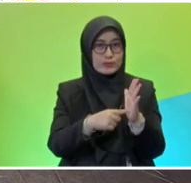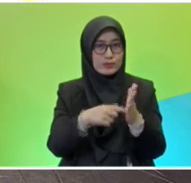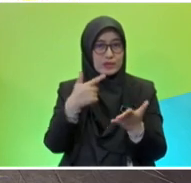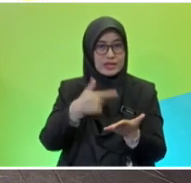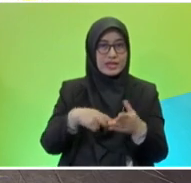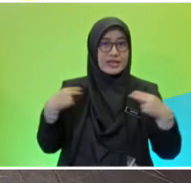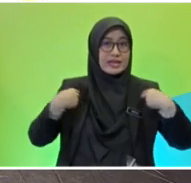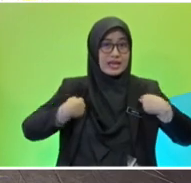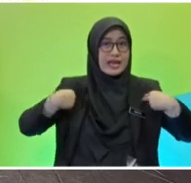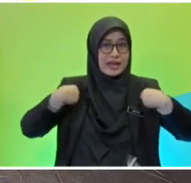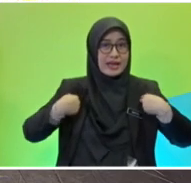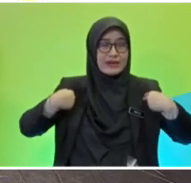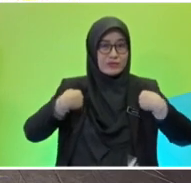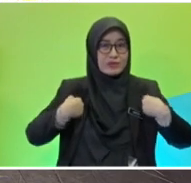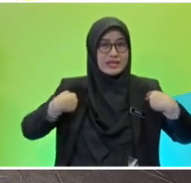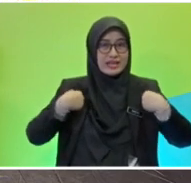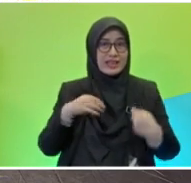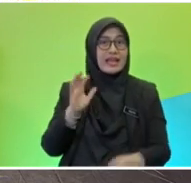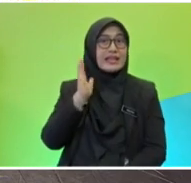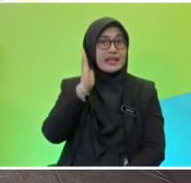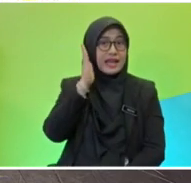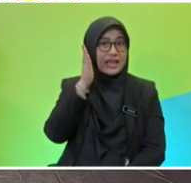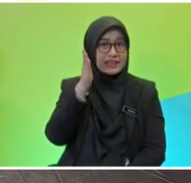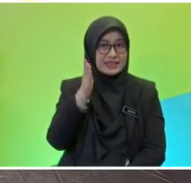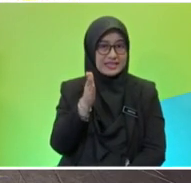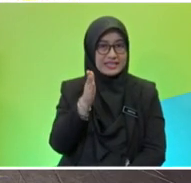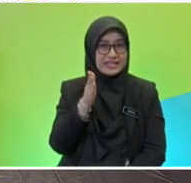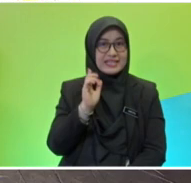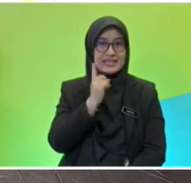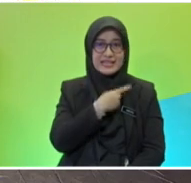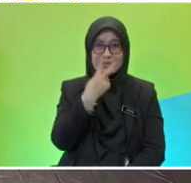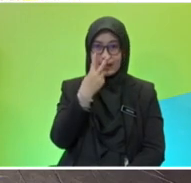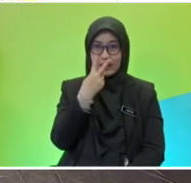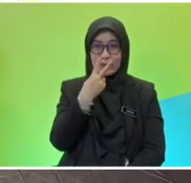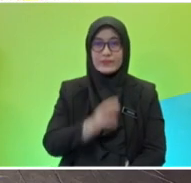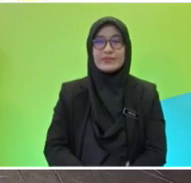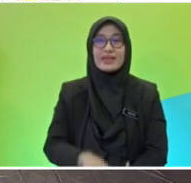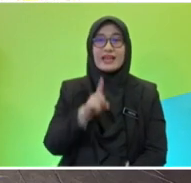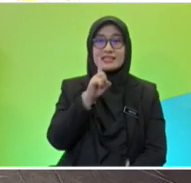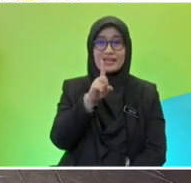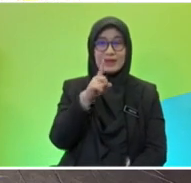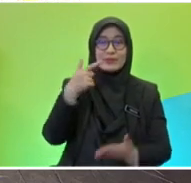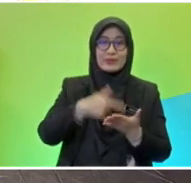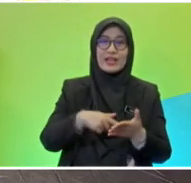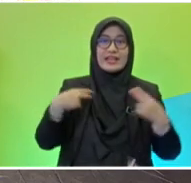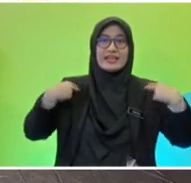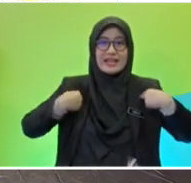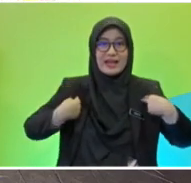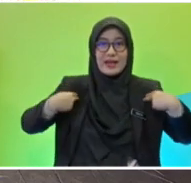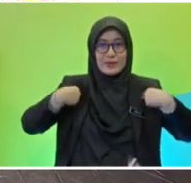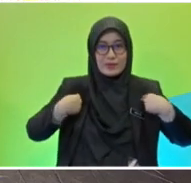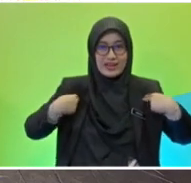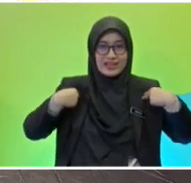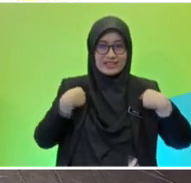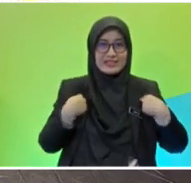Nanti kita... Yang memanjat tu cikgu? Yang memanjat? Memanjat? Oh ya, baru cikgu ingat. Ya. Ada tu.